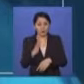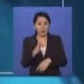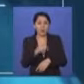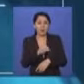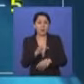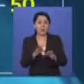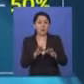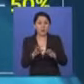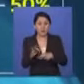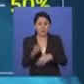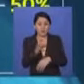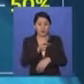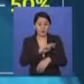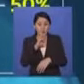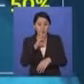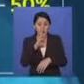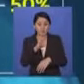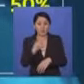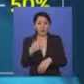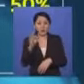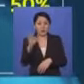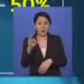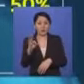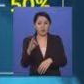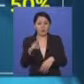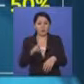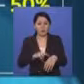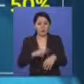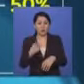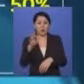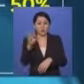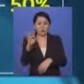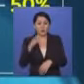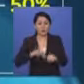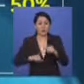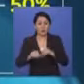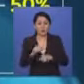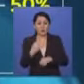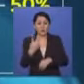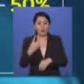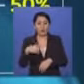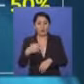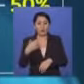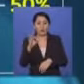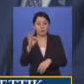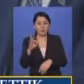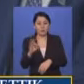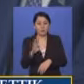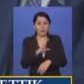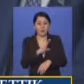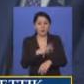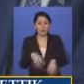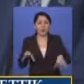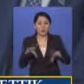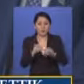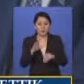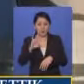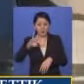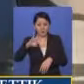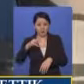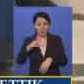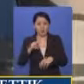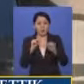Мәдениет саласы қызметкерлердің жалақысы 50, дәрігерлердікі 30, ал мұғалімдердікі 25% артты. Мұның бәрі әлеуметтік